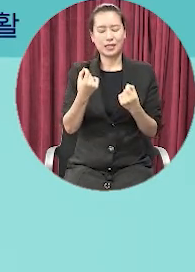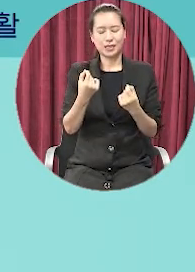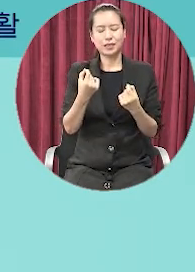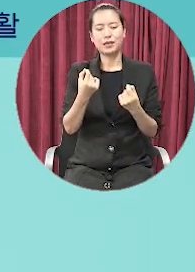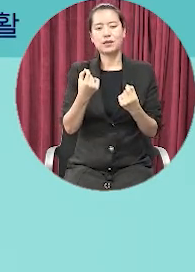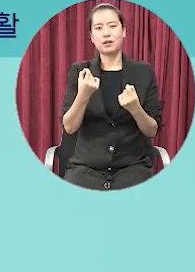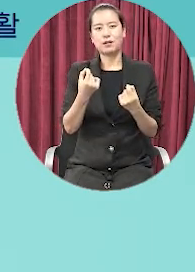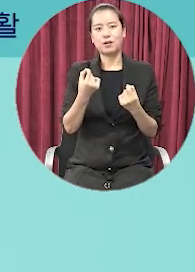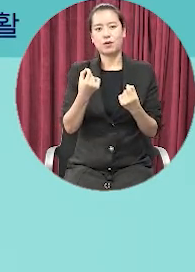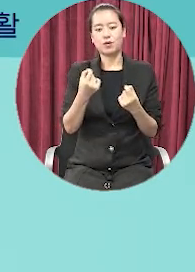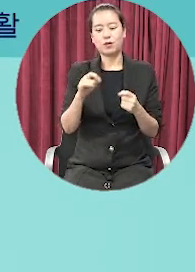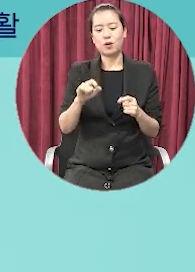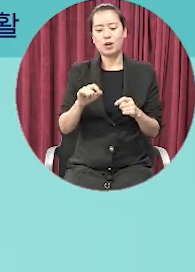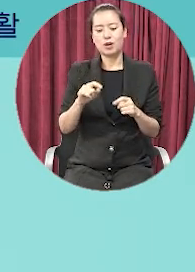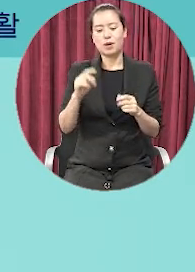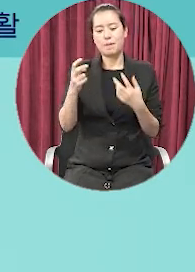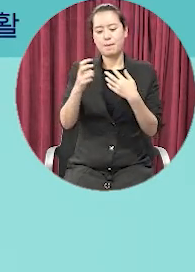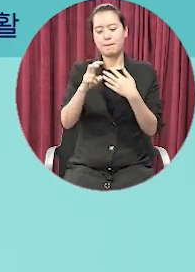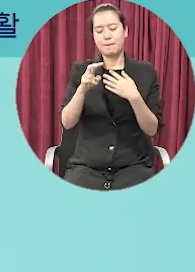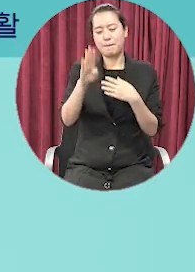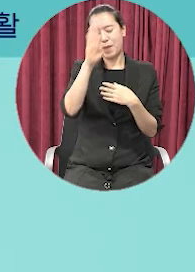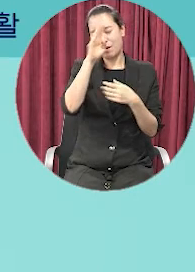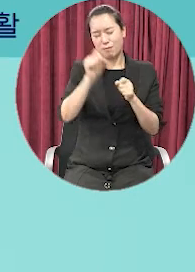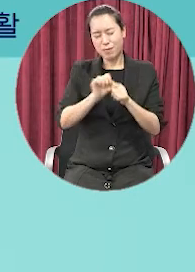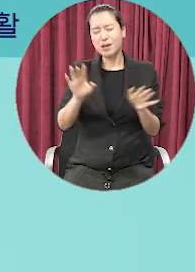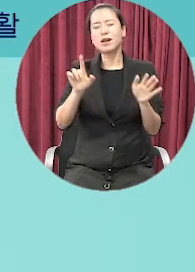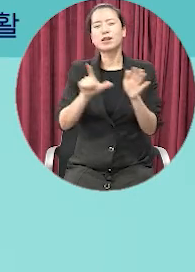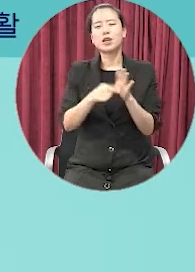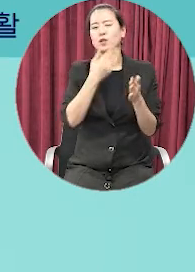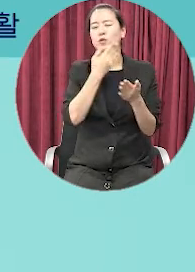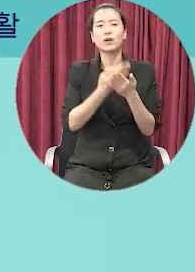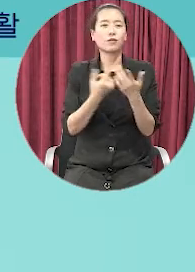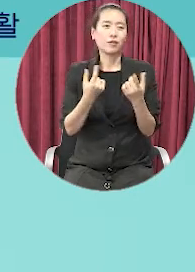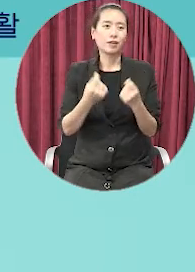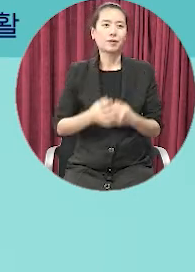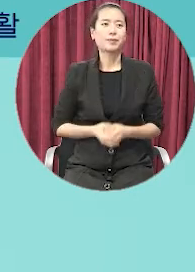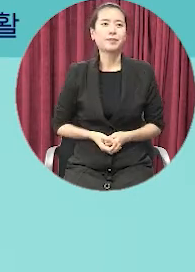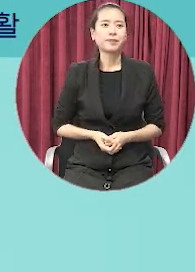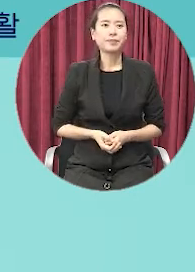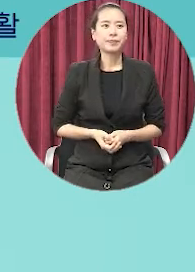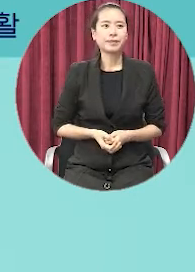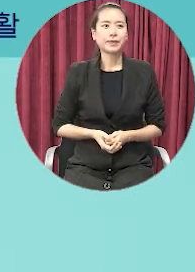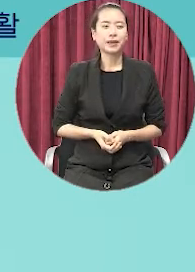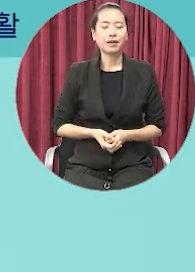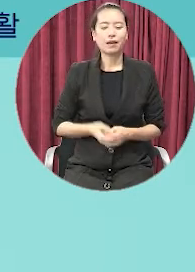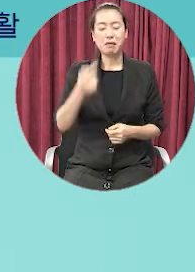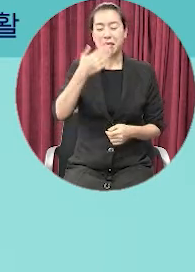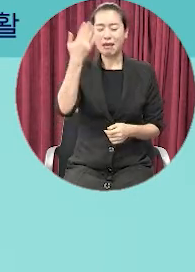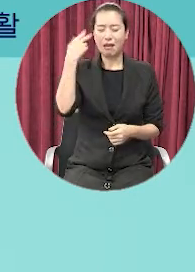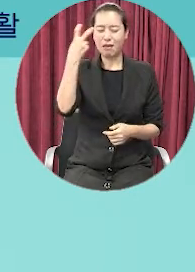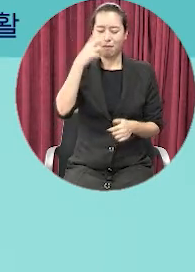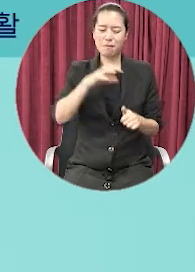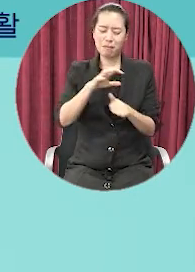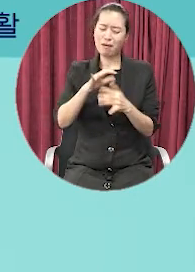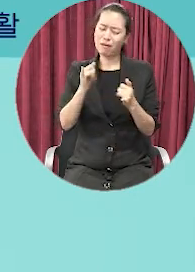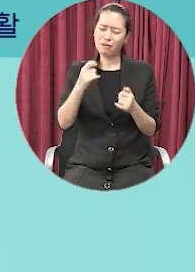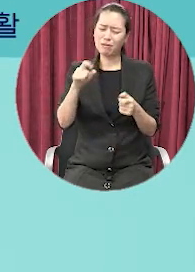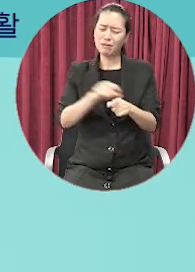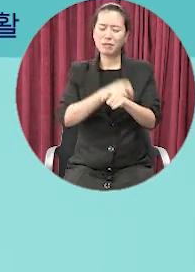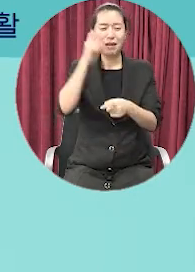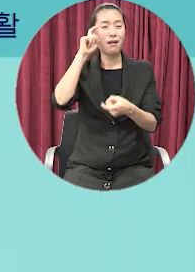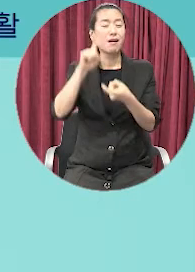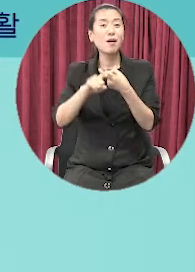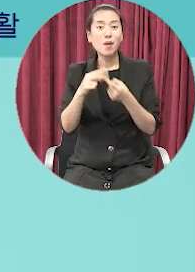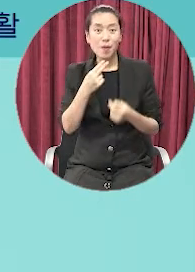굉장히 중요하리라고 생각을 합니다. 그래서 저희가 이제 케어기버에 대해서는 그렇게 많이 관심을 갖지 않아 왔는데,